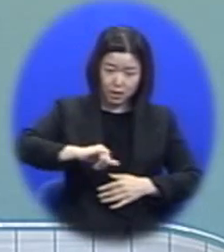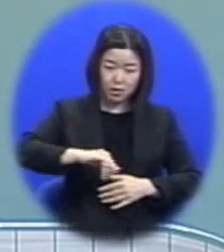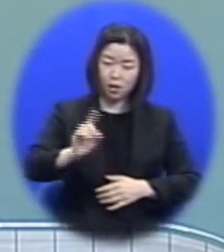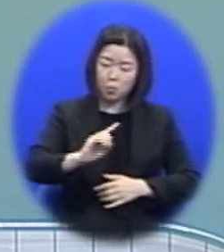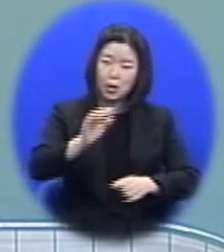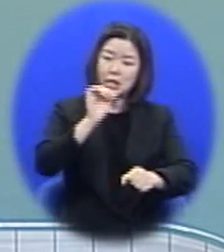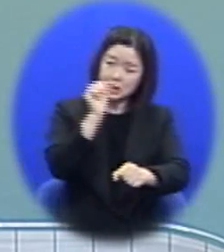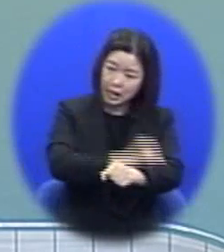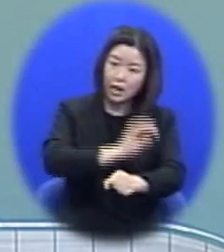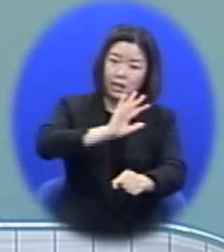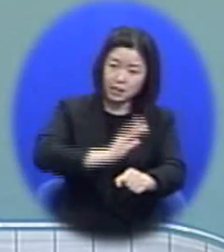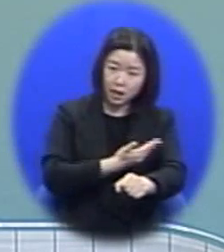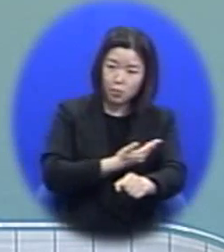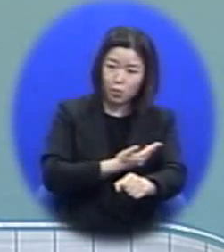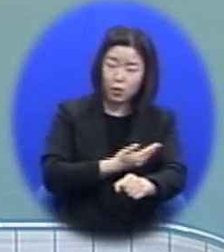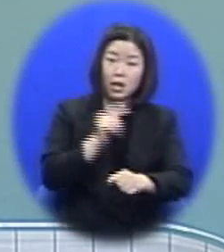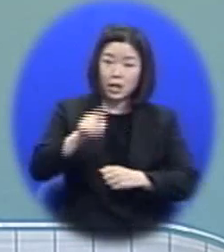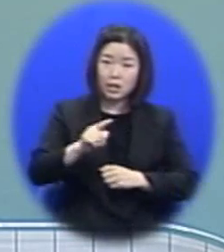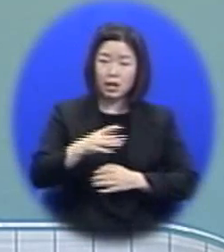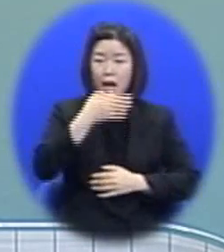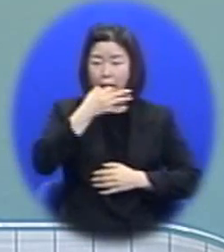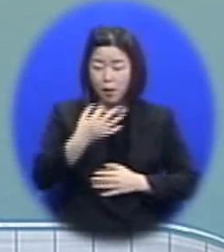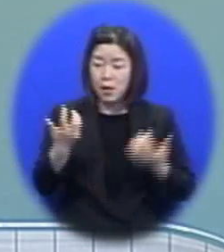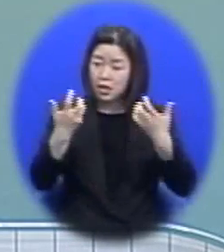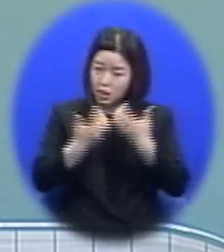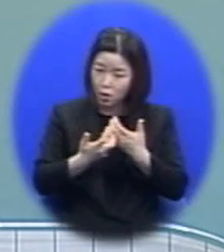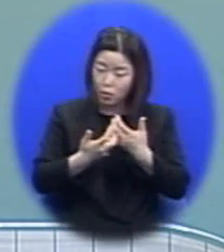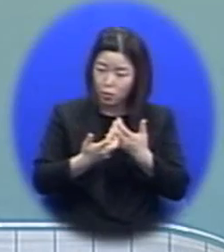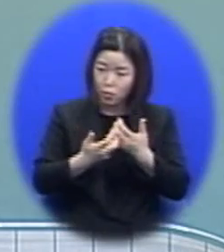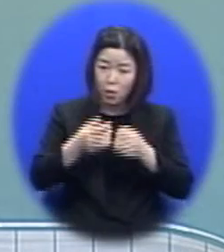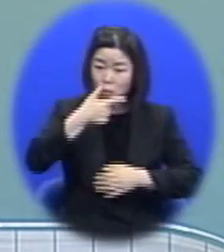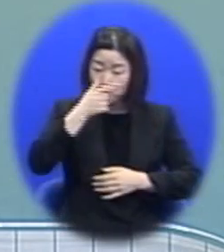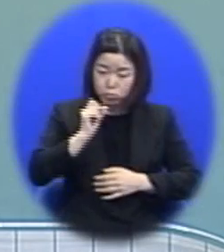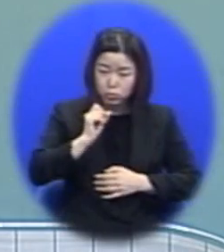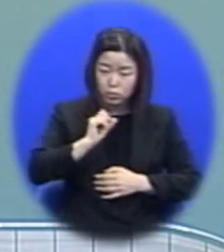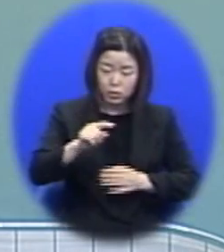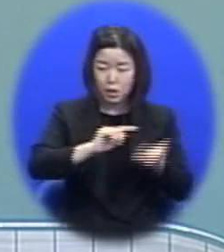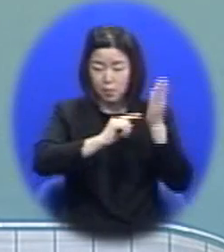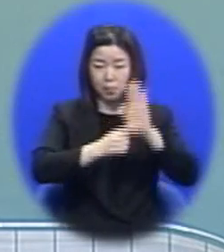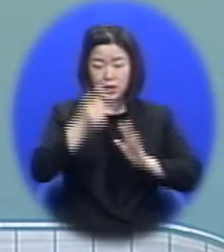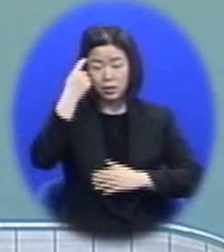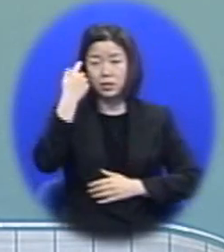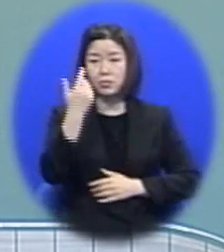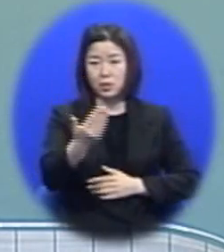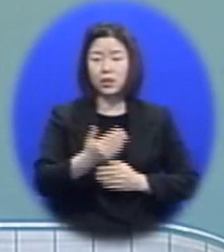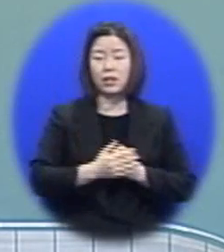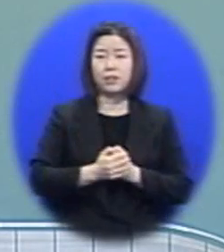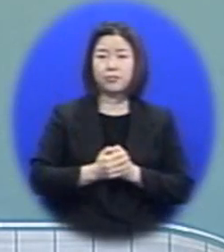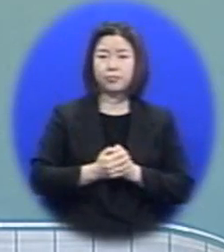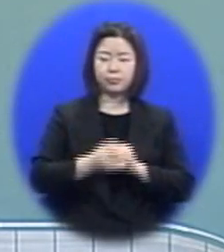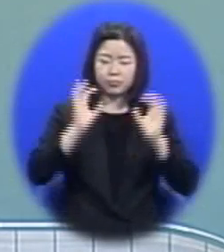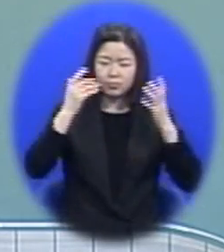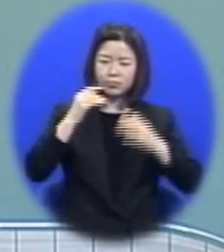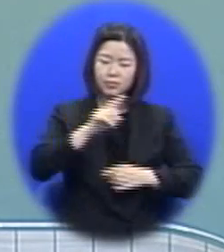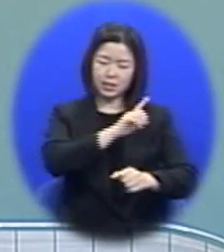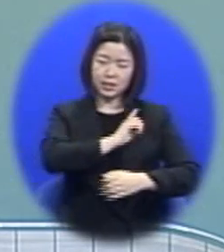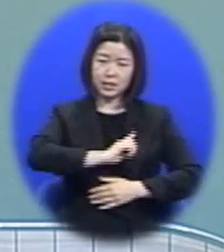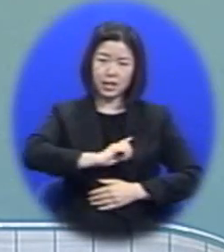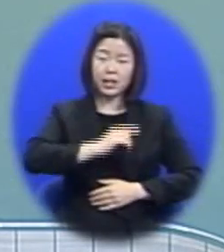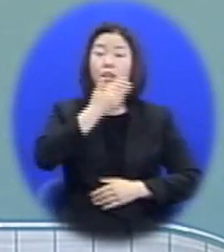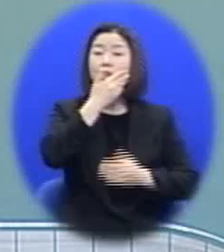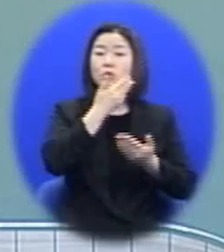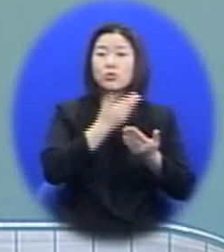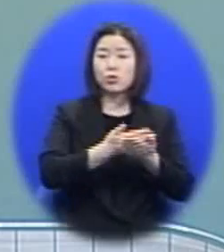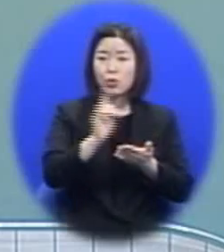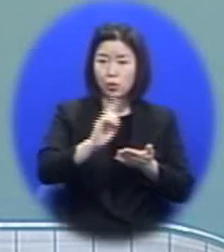자신의 욕망이 채워지고 안 채워지고라고 반응하는 것을 보 여러분 아이들이 제일 두려워하는 말이 너